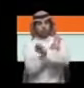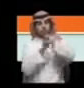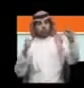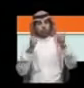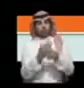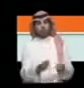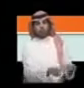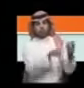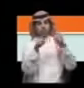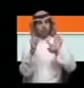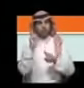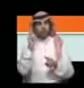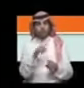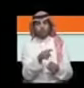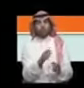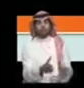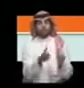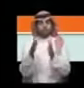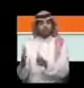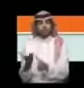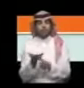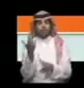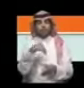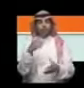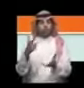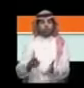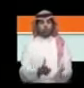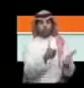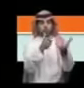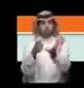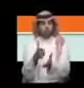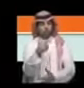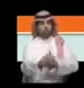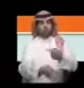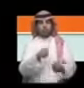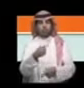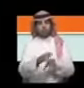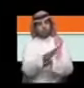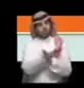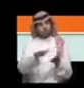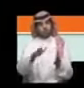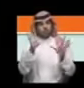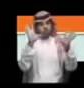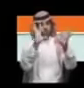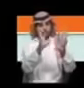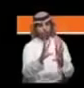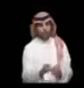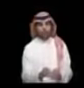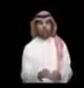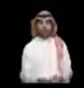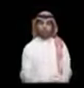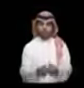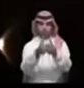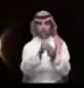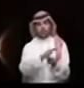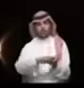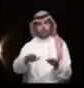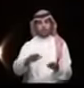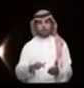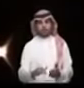انفجار لا زال مجهول المصدر، مضيفا بأن عربات الإطفاء تمكنت من السيطرة على الحريق ومحاصرته والحد